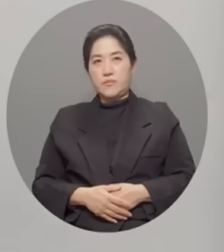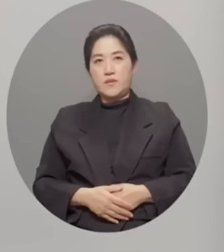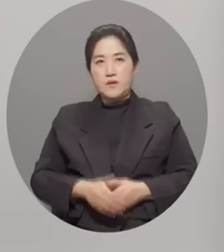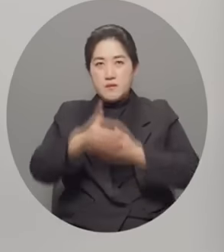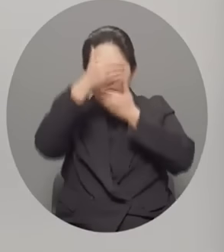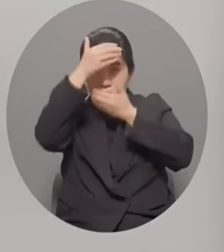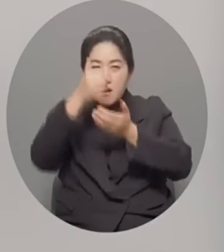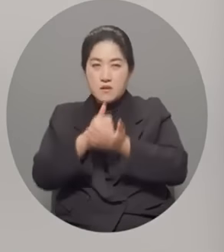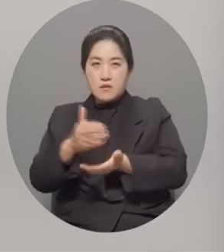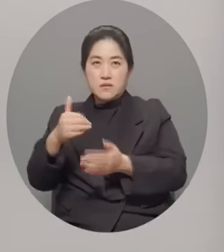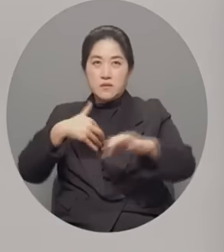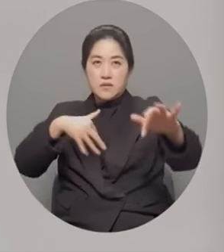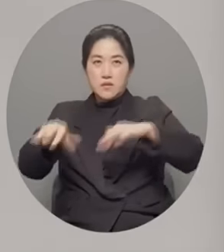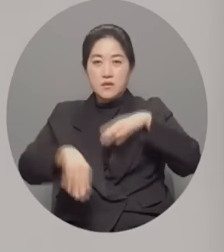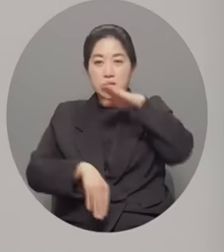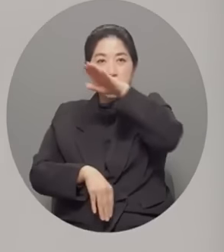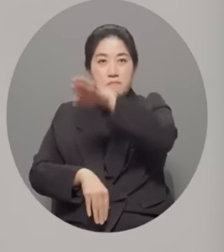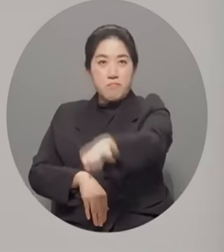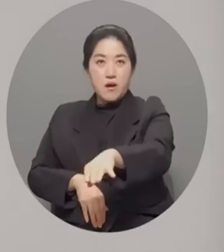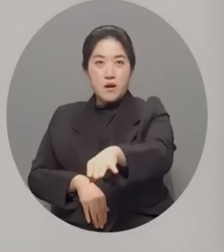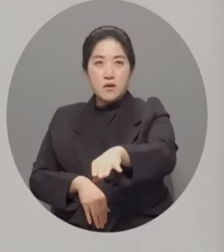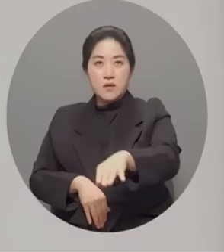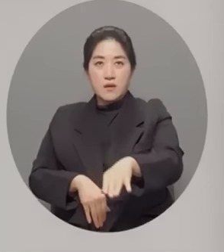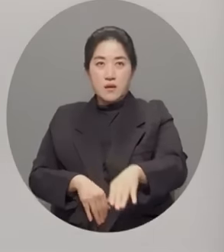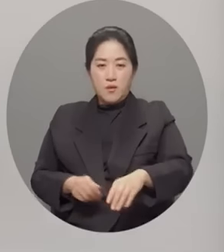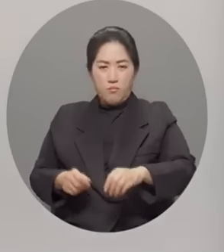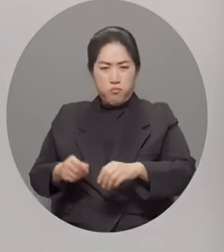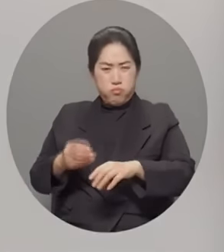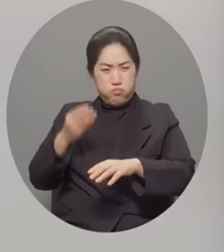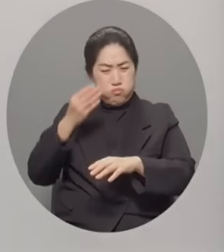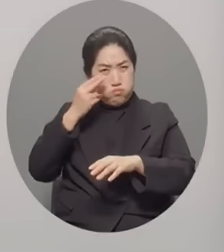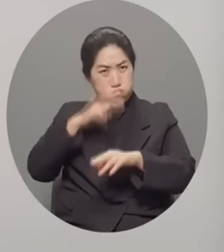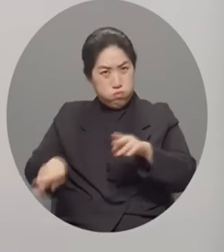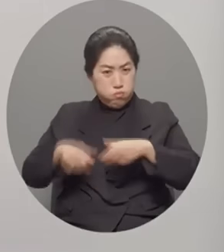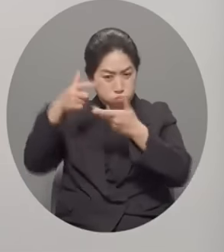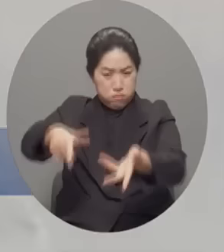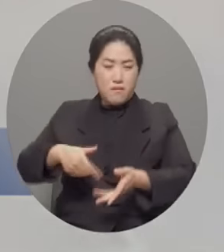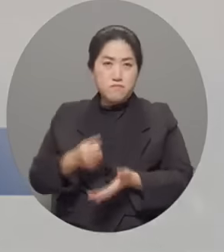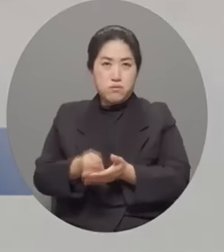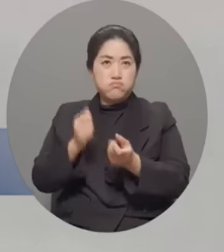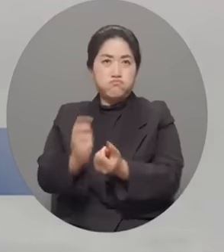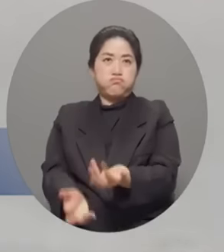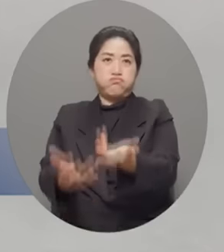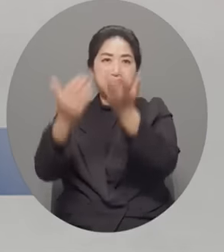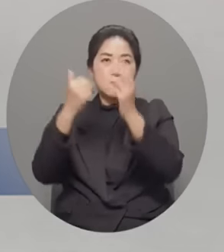복면을 쓴 교안이 길가에 서 있는 차량에 인화물질을 끼얹은 뒤 불을 지릅니다.